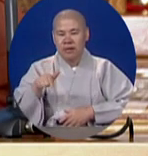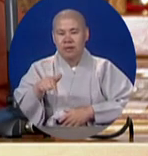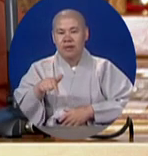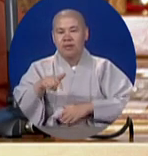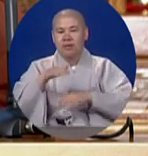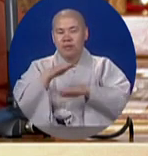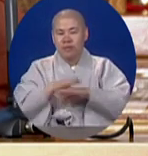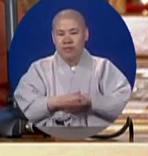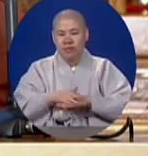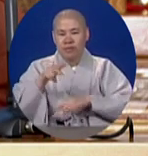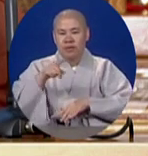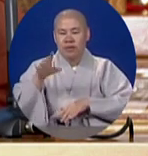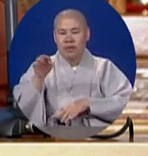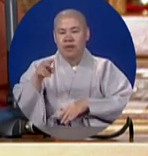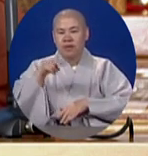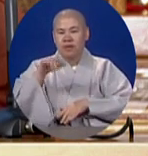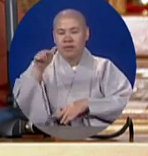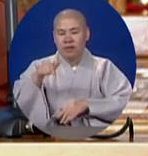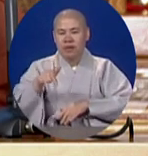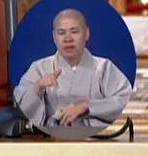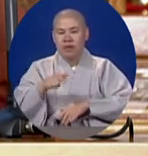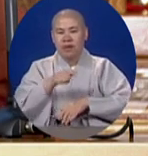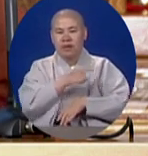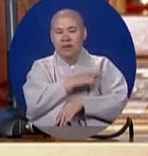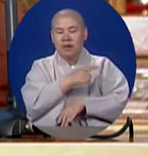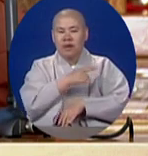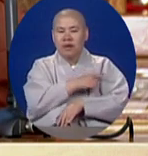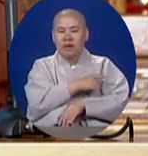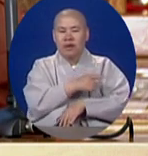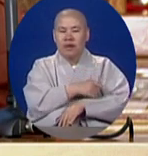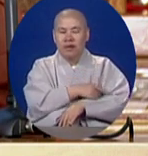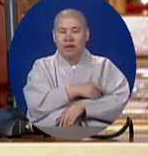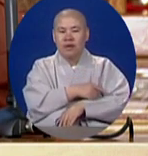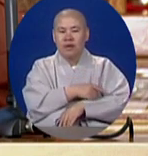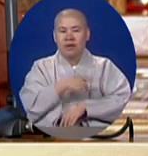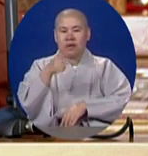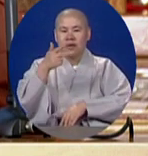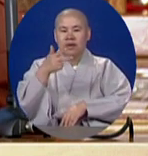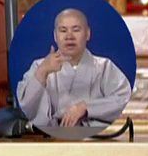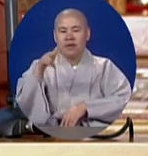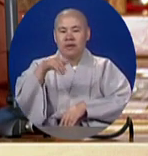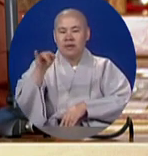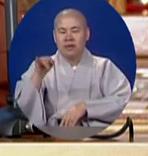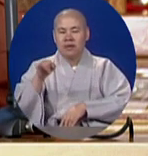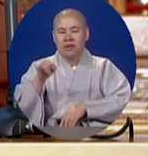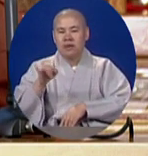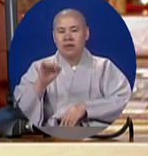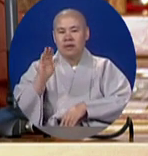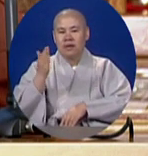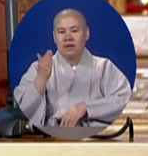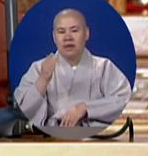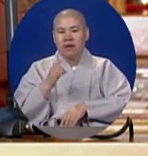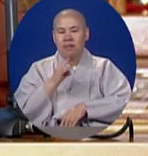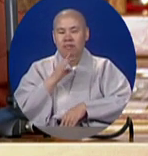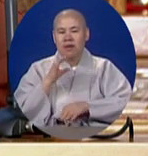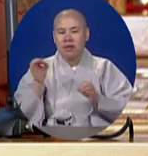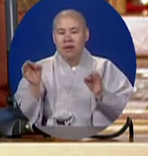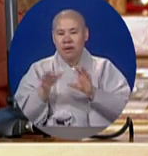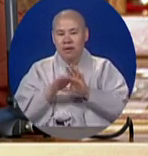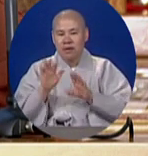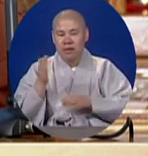장자. 이 장식 기능이 7지에서 없어져요. 7지.